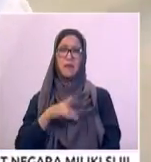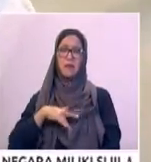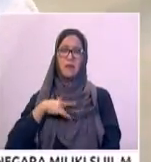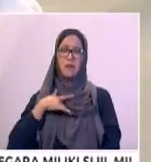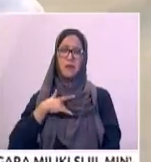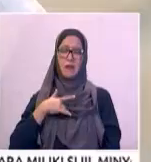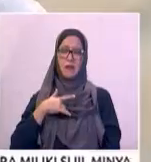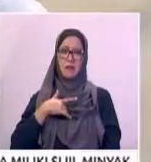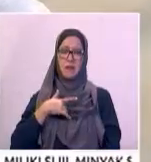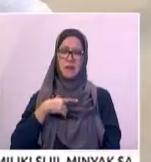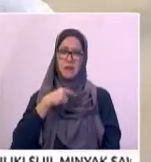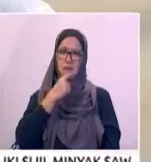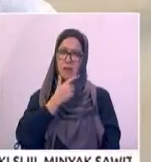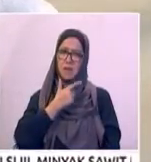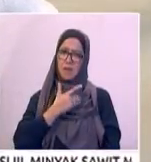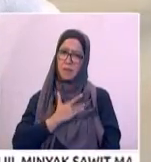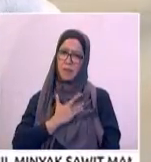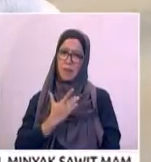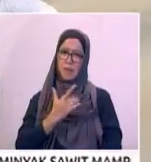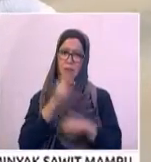tadi. Okey, dan juga